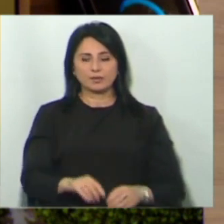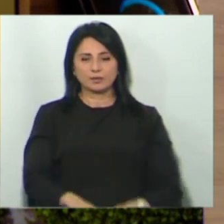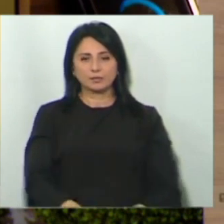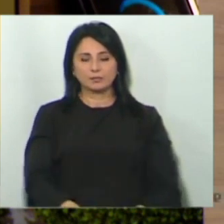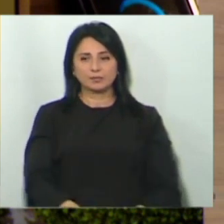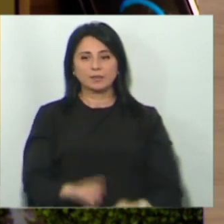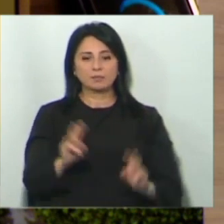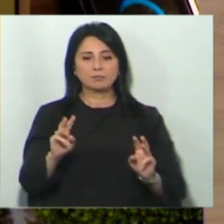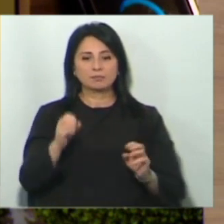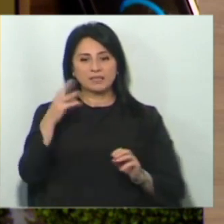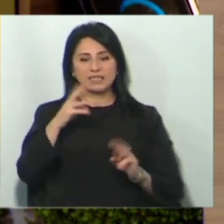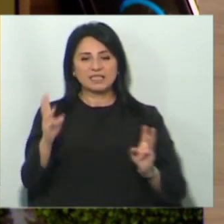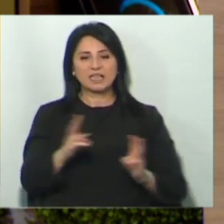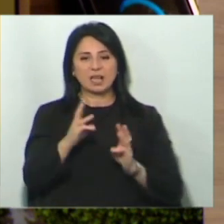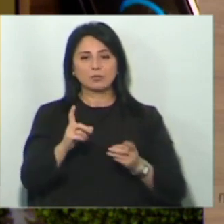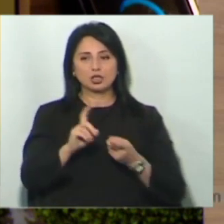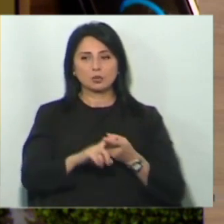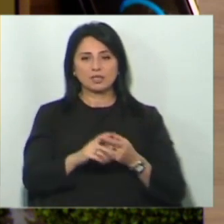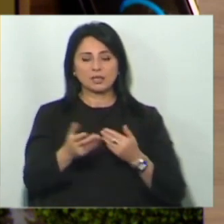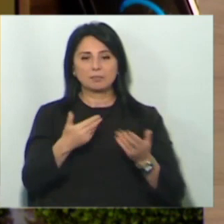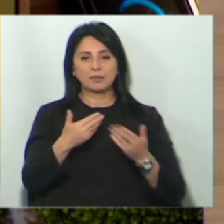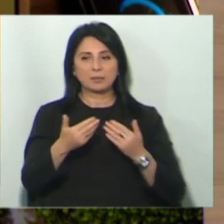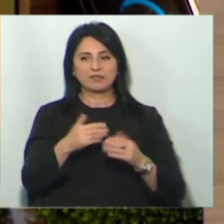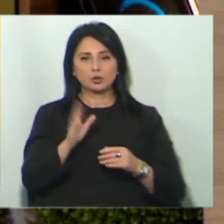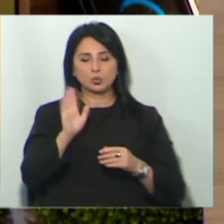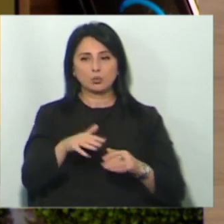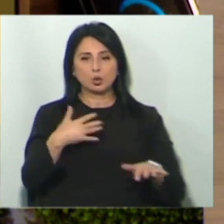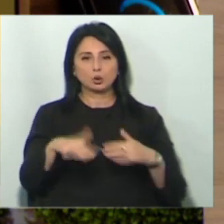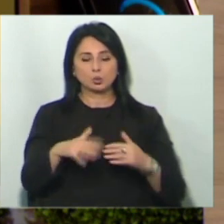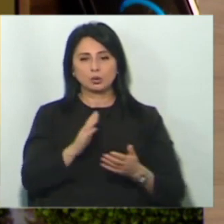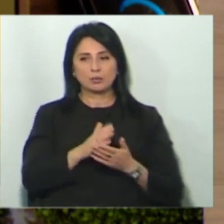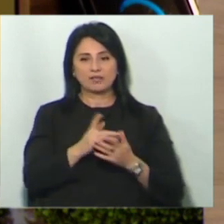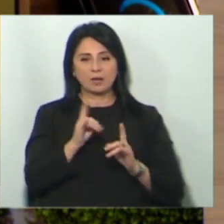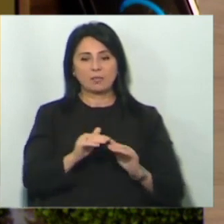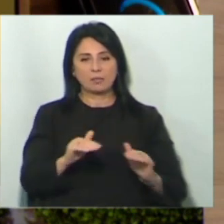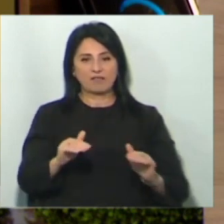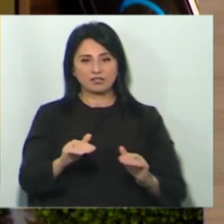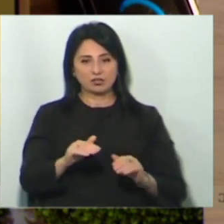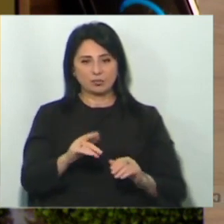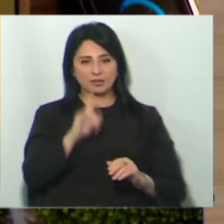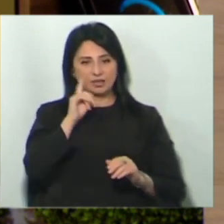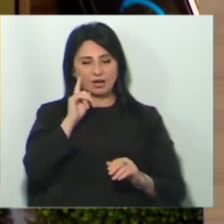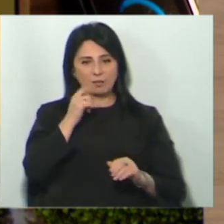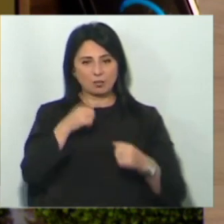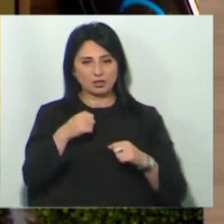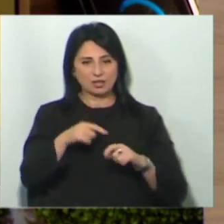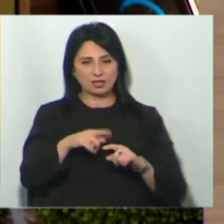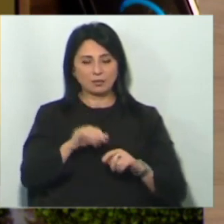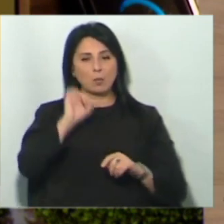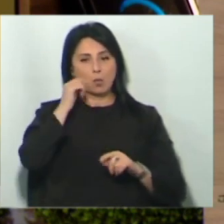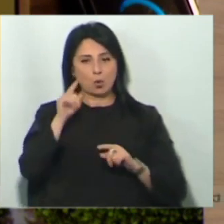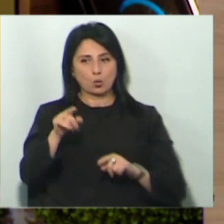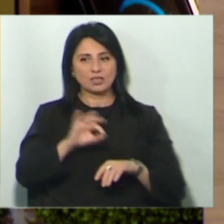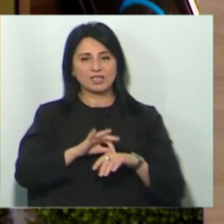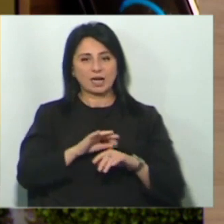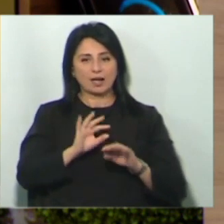ზიზის დამწრობასთან. Მიმართებაში კაცულებით უფრო სუსტები არიან ბავშვები, მოზარდები და მოხუცები, მათი